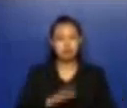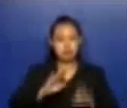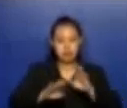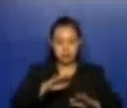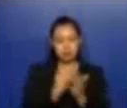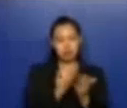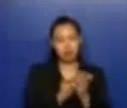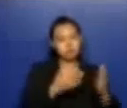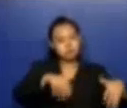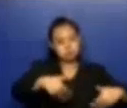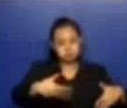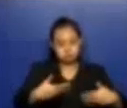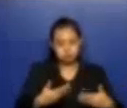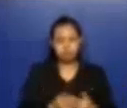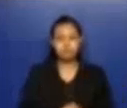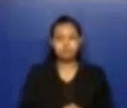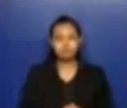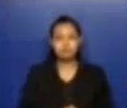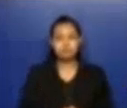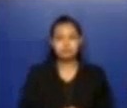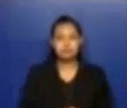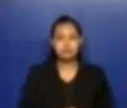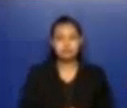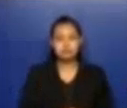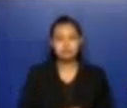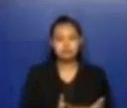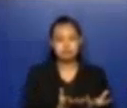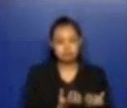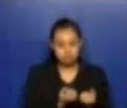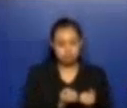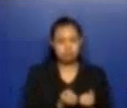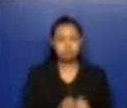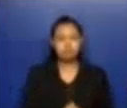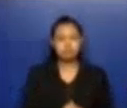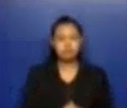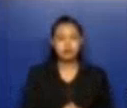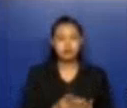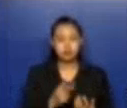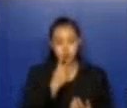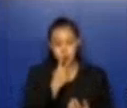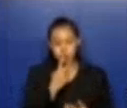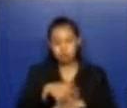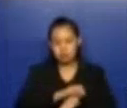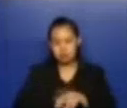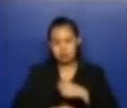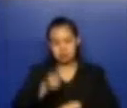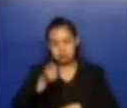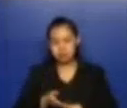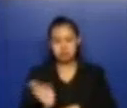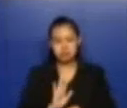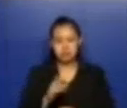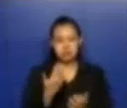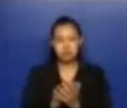ายรับครับจะไม่สะท้อนความเป็นจริงการจัดเก็บรายได้จะไม่เป็นไปตามเป้าหม